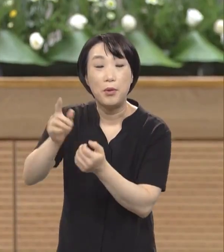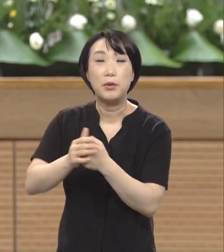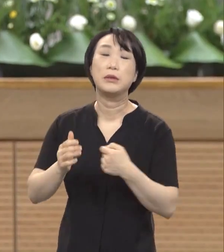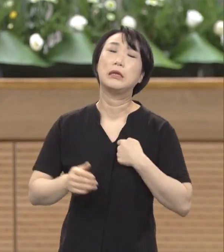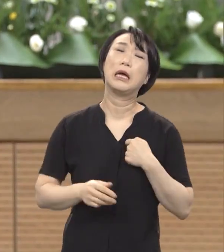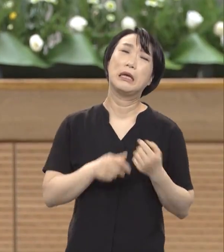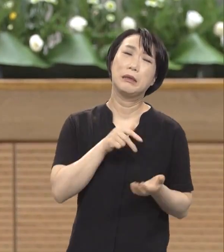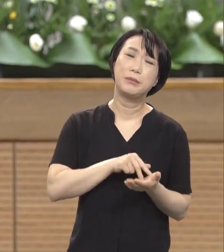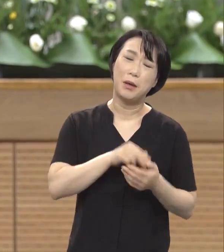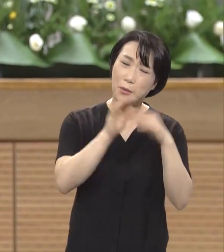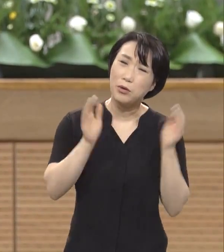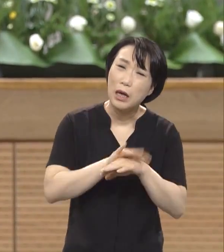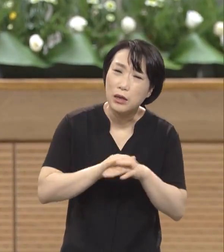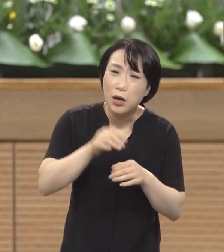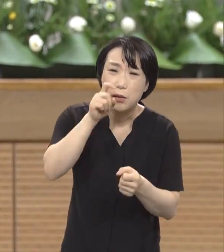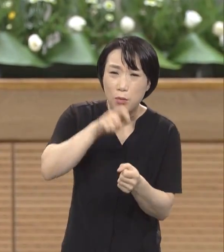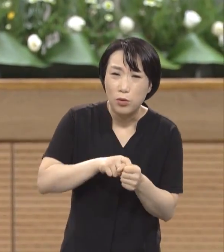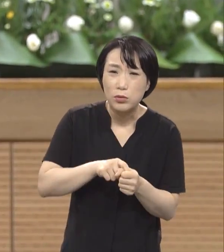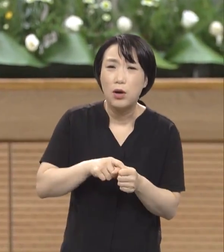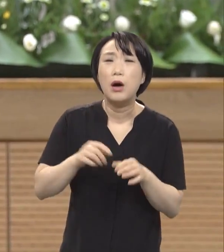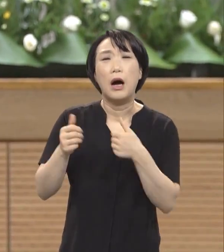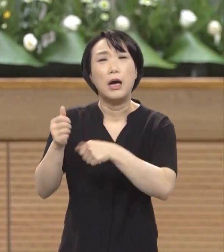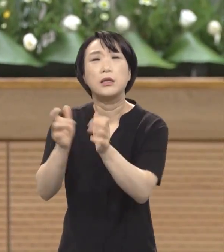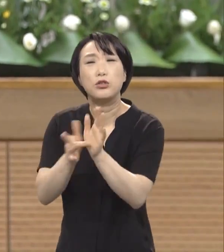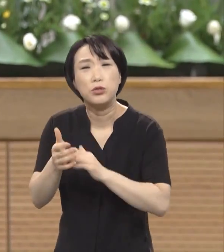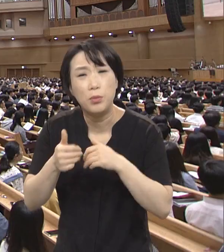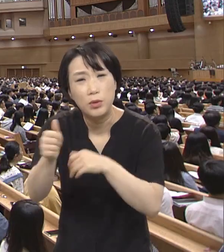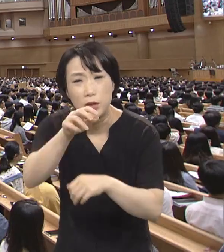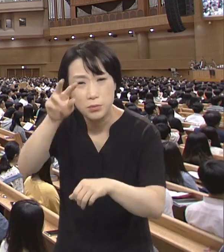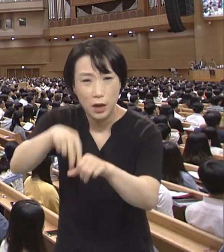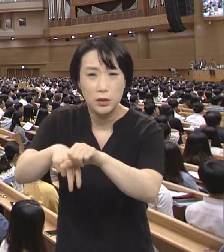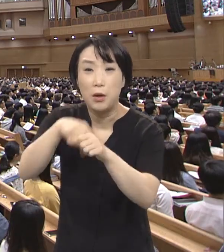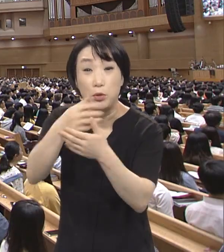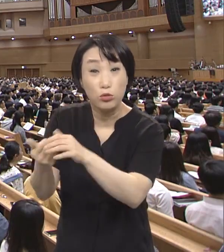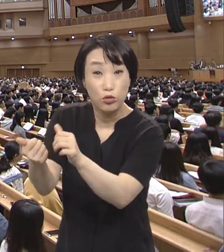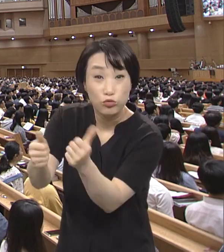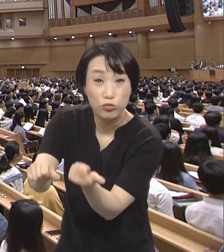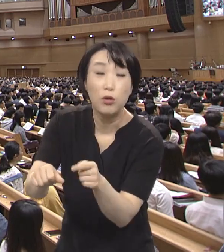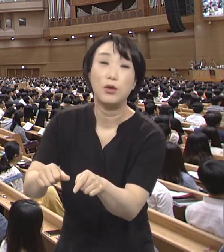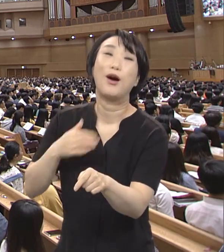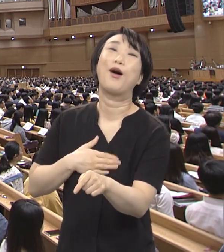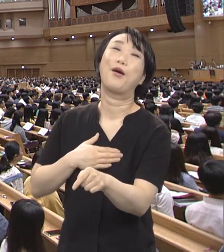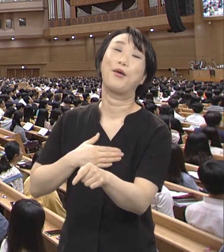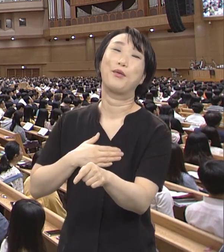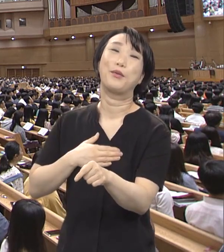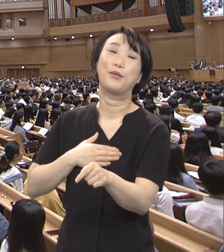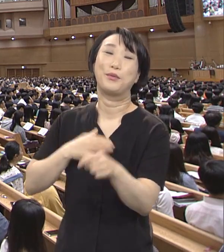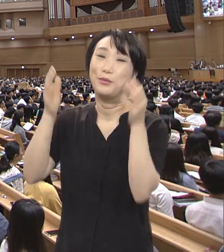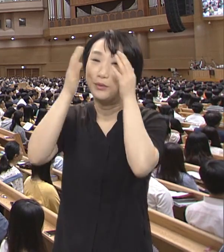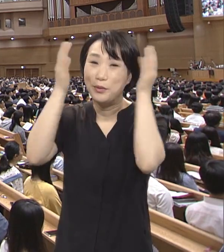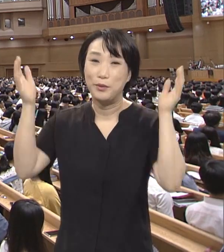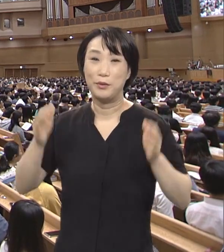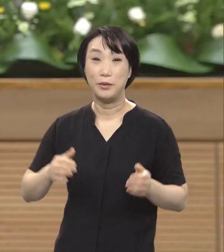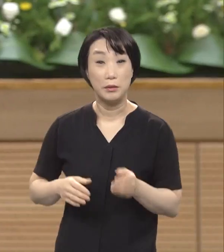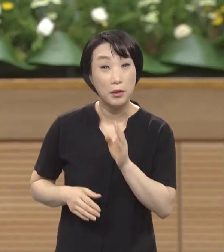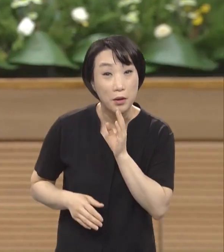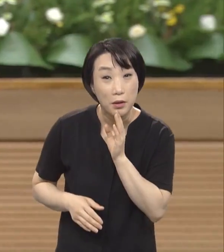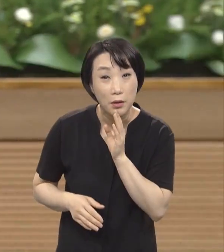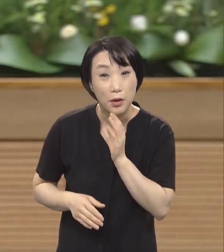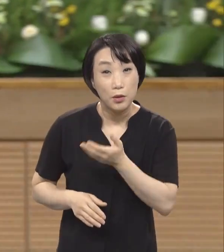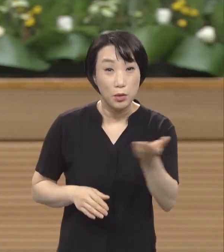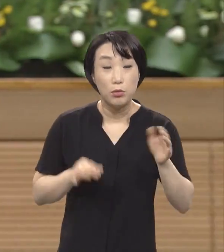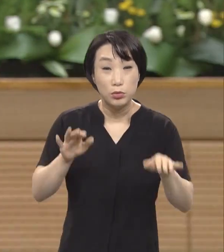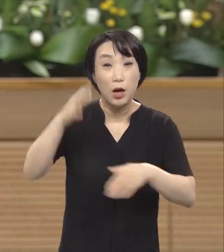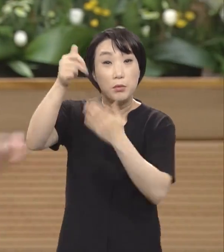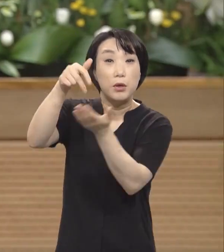내 사정을 해결하려고 피 흘려 죽으셨다 이 말입니다. 내 사정을. 응? 근데 하나님